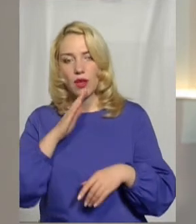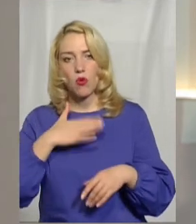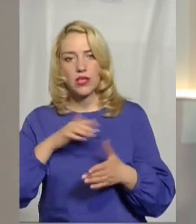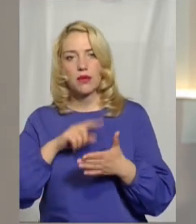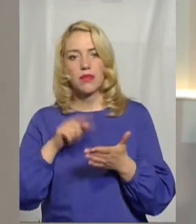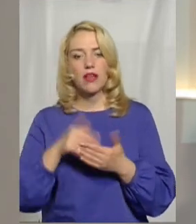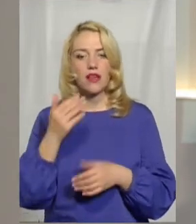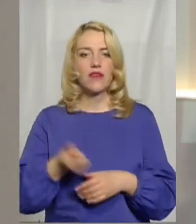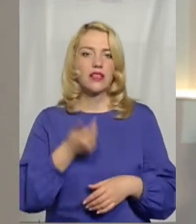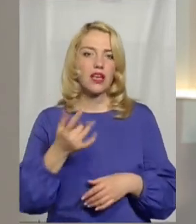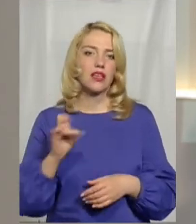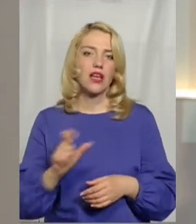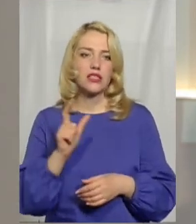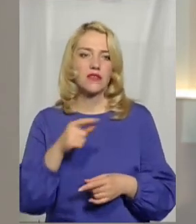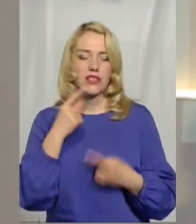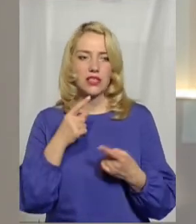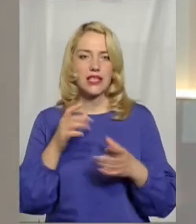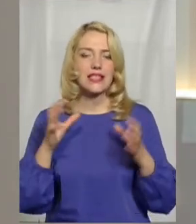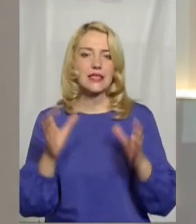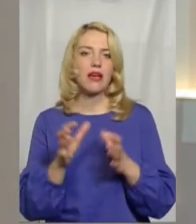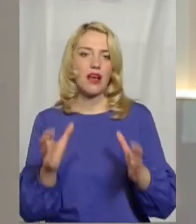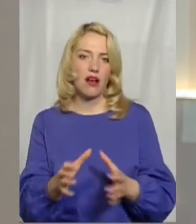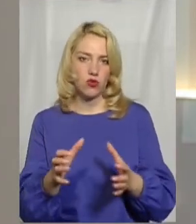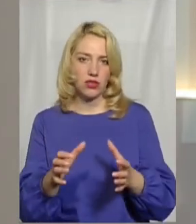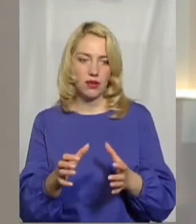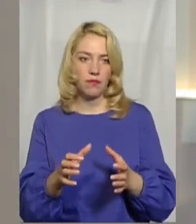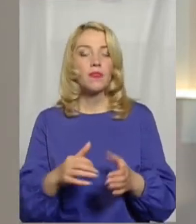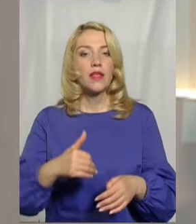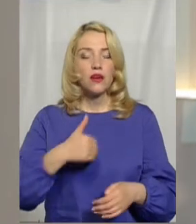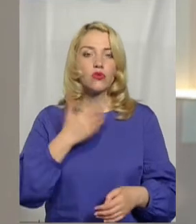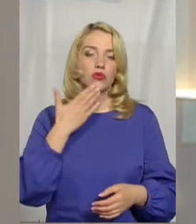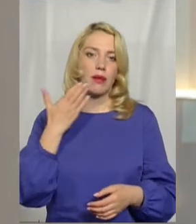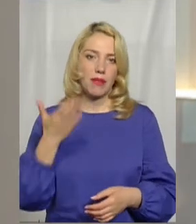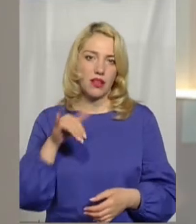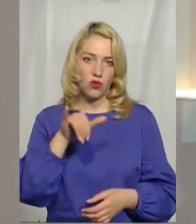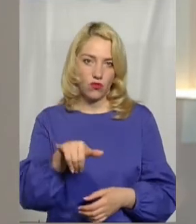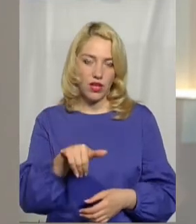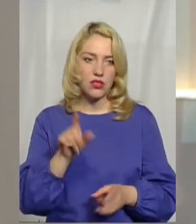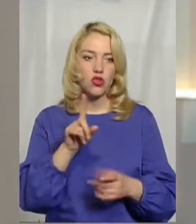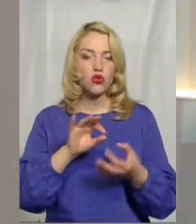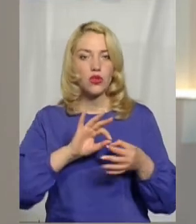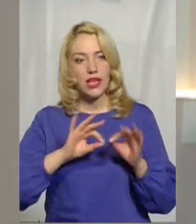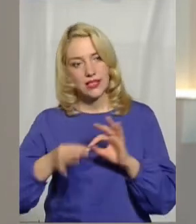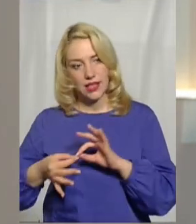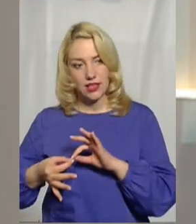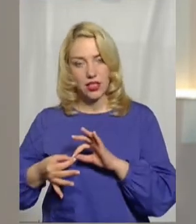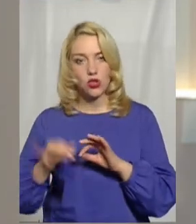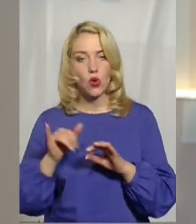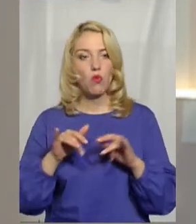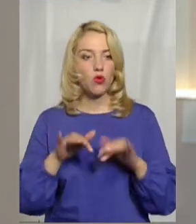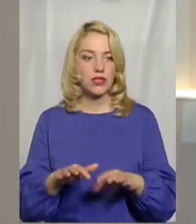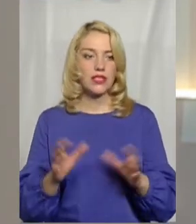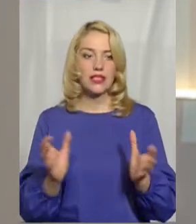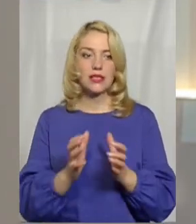разів сказали «зберігається». От хочу запитати вас, що найскладніше у